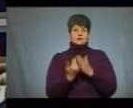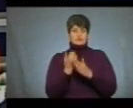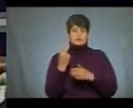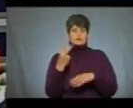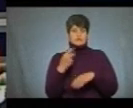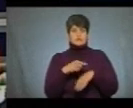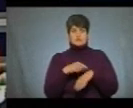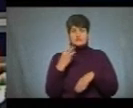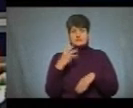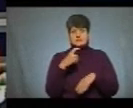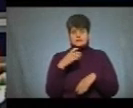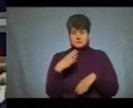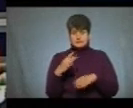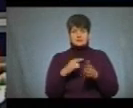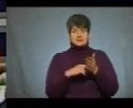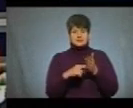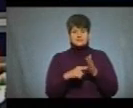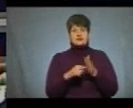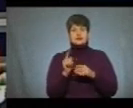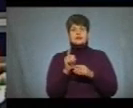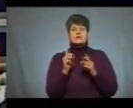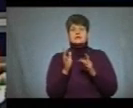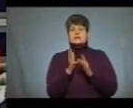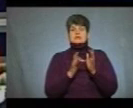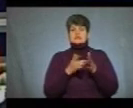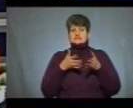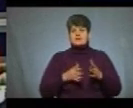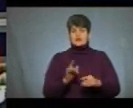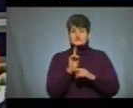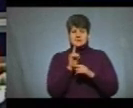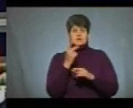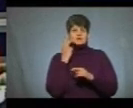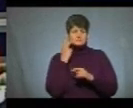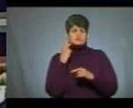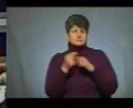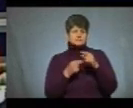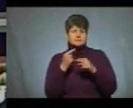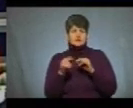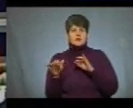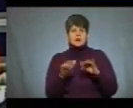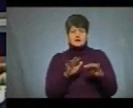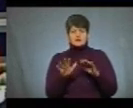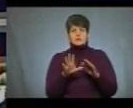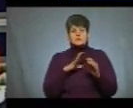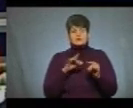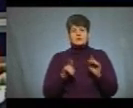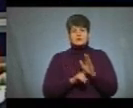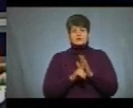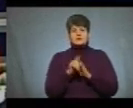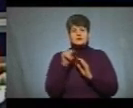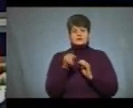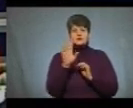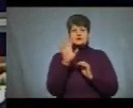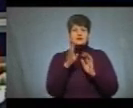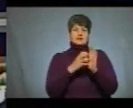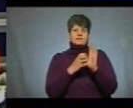о 20:30. Зазначу, різдвяна свічечка – традиційна пластова акція, що була започаткована у діаспорі у 1950